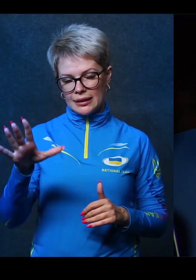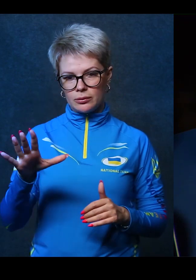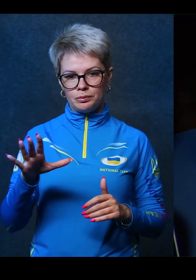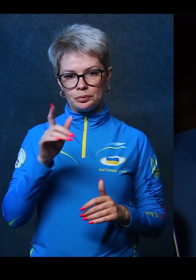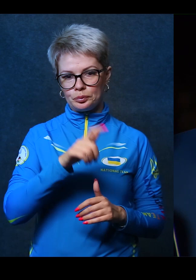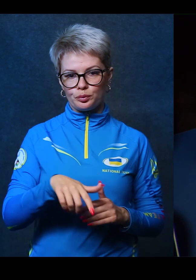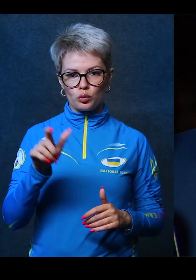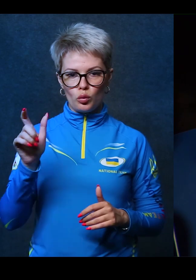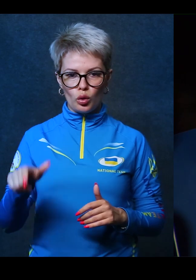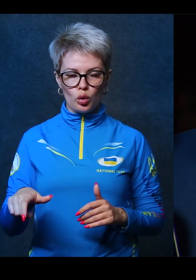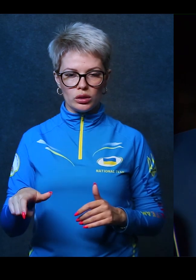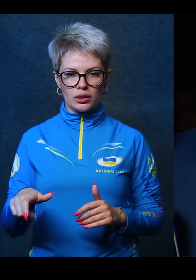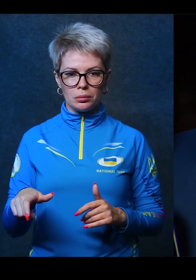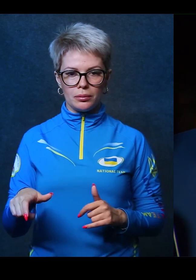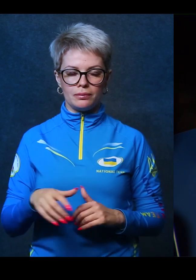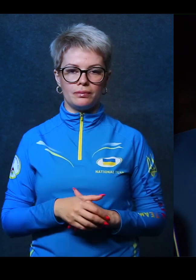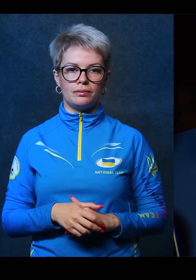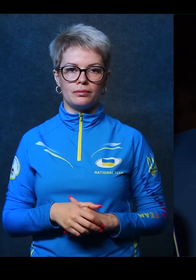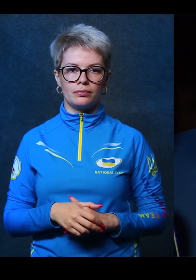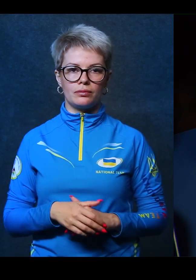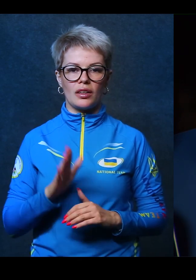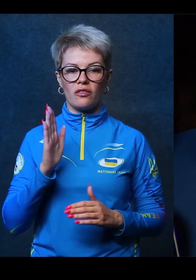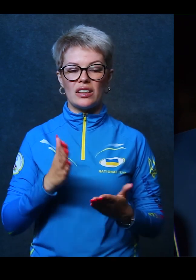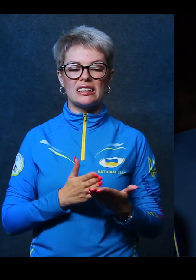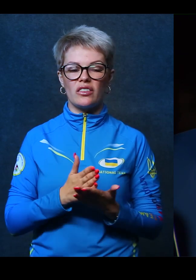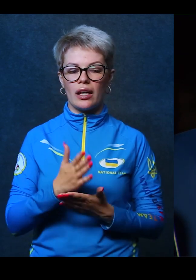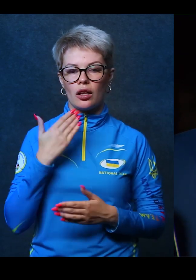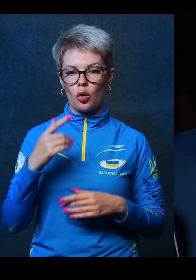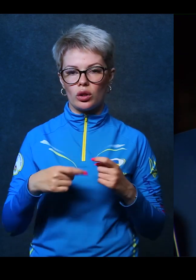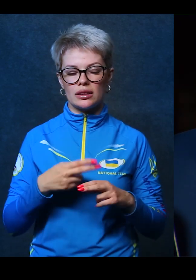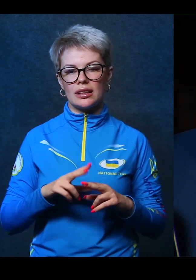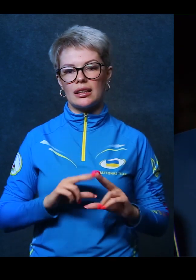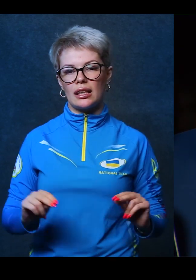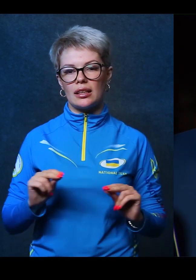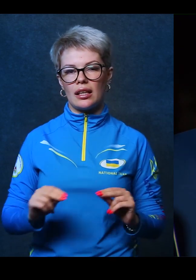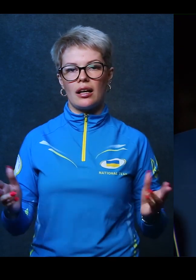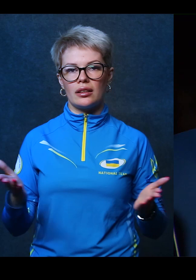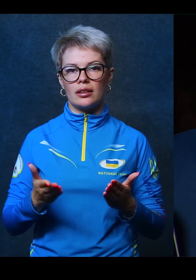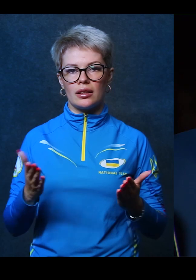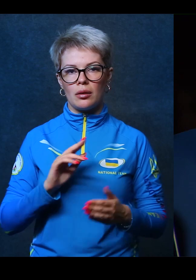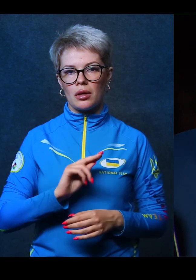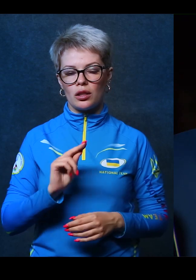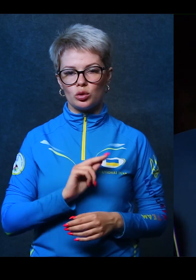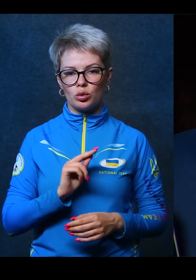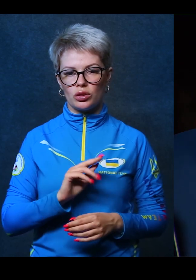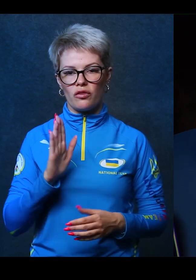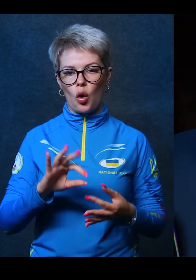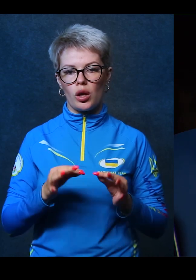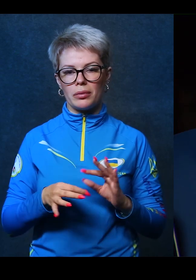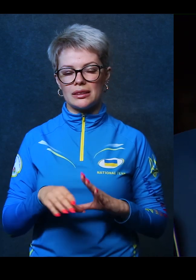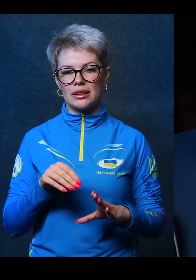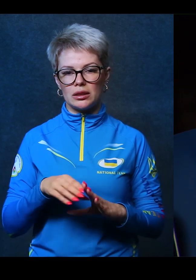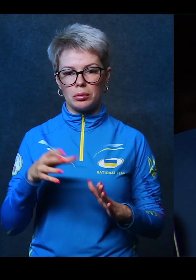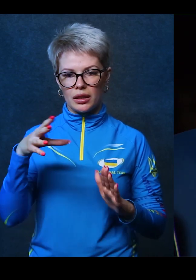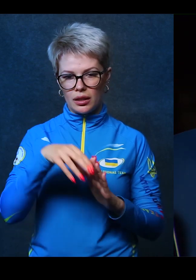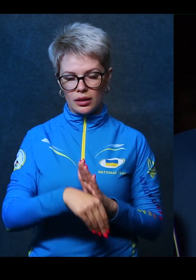іменитих осіб в сфері легкої атлетики. Це тренера, які працюють в олімпійській збірні,